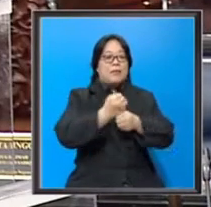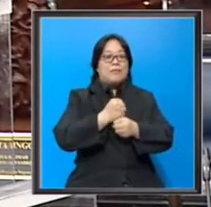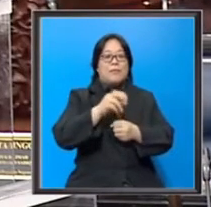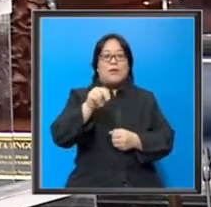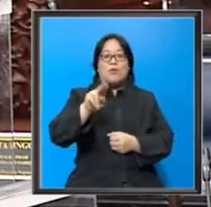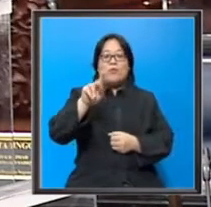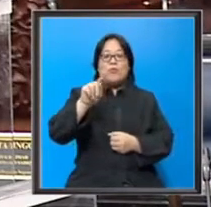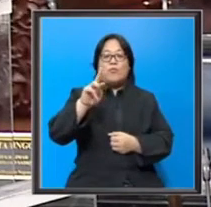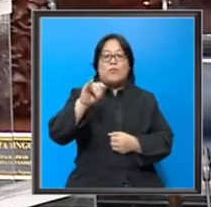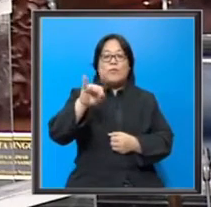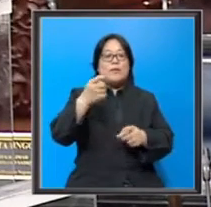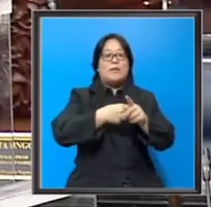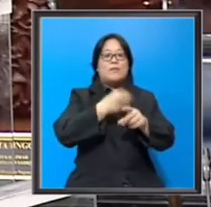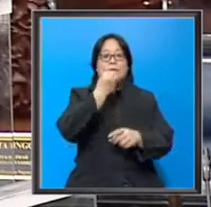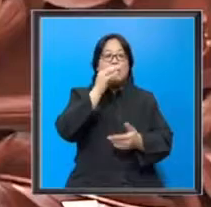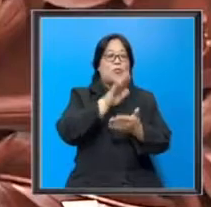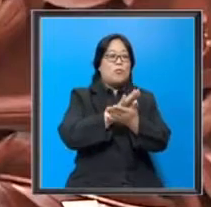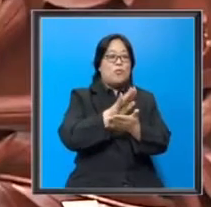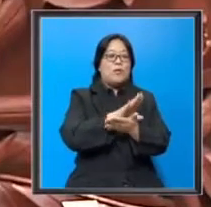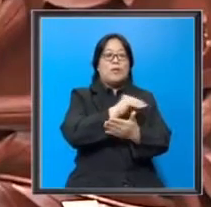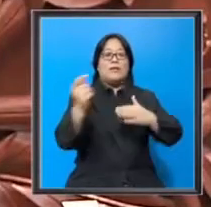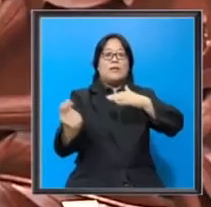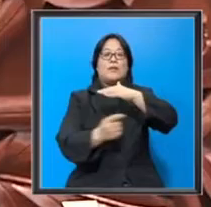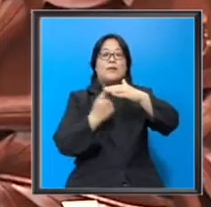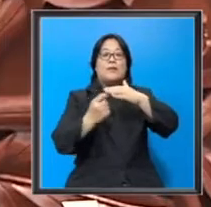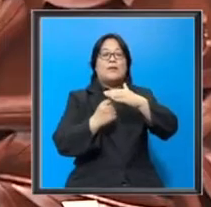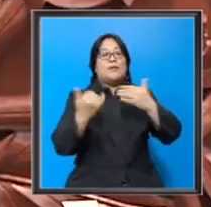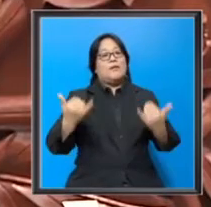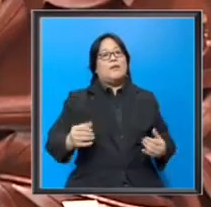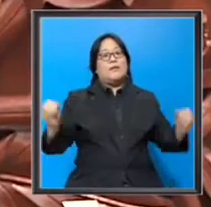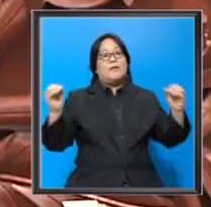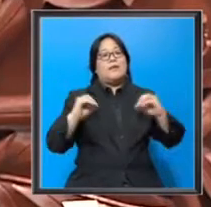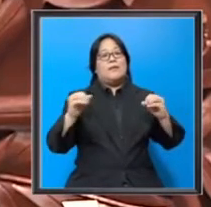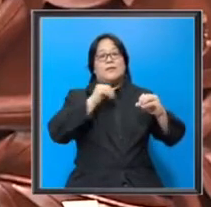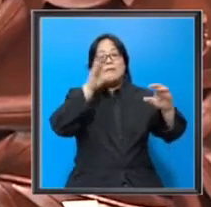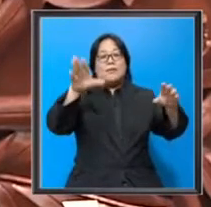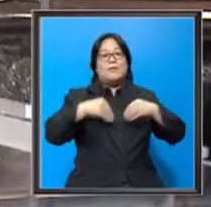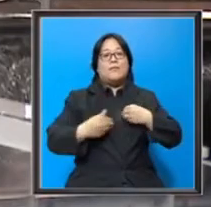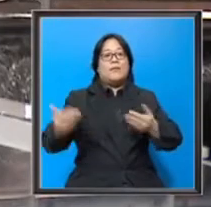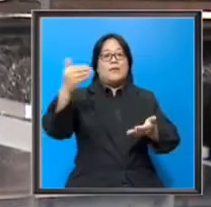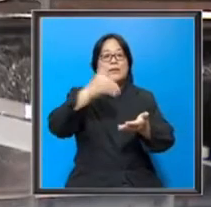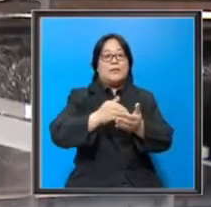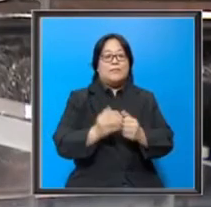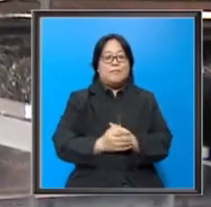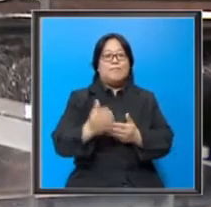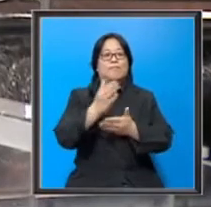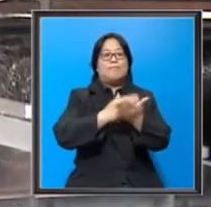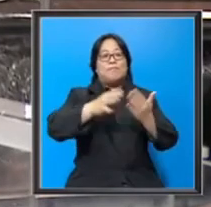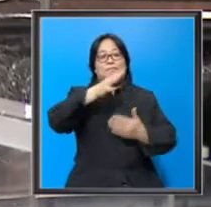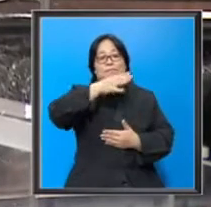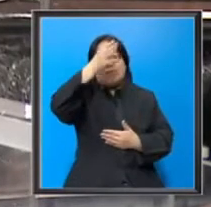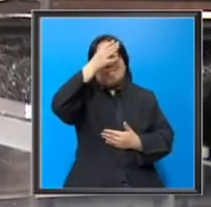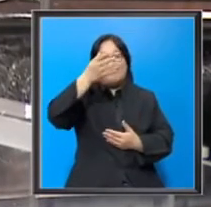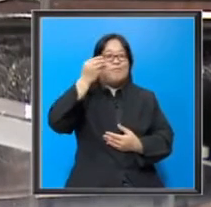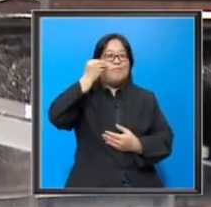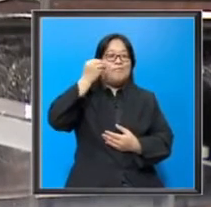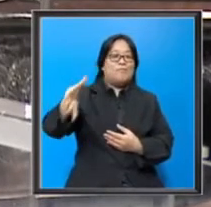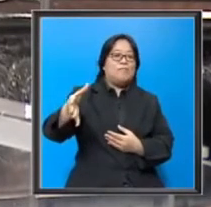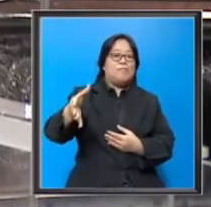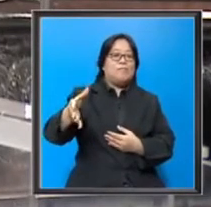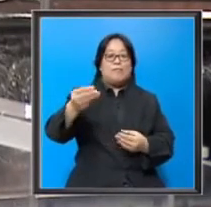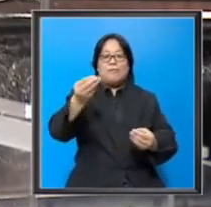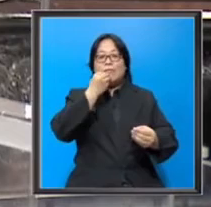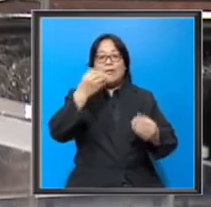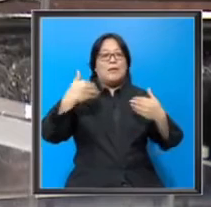nutrisi daripada pemakan di sekolah dan tadi kau tidak lagi memperolehnya malah sebagian imbab langsung tidak menghiraukan